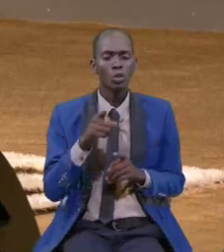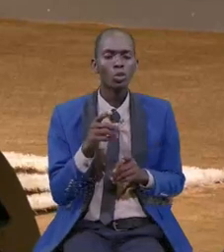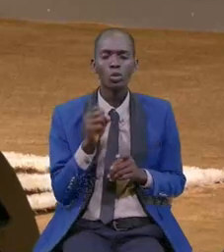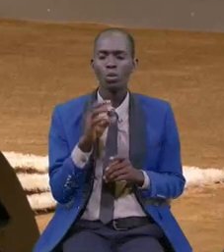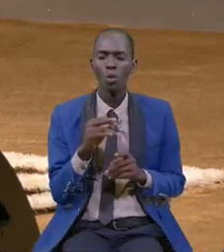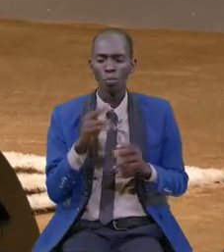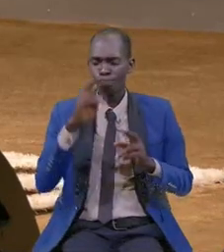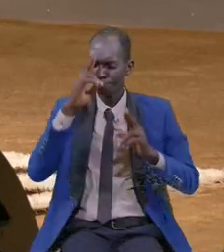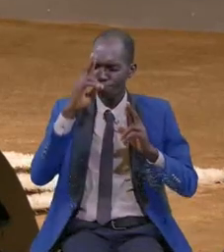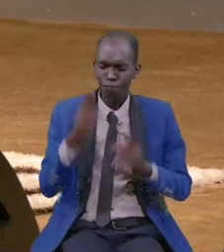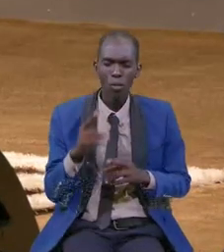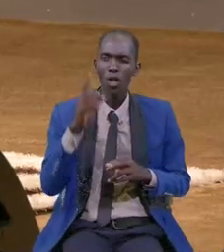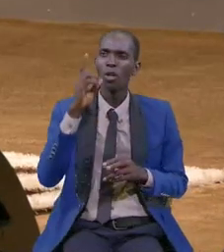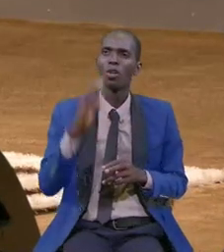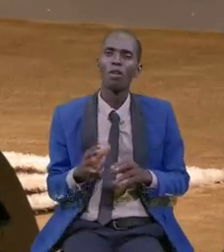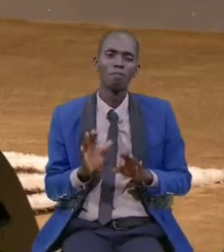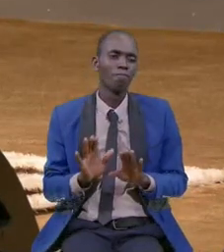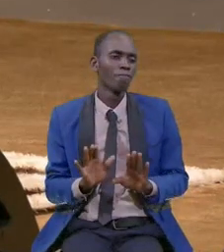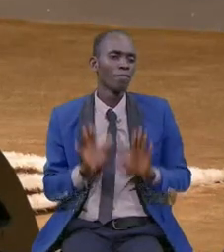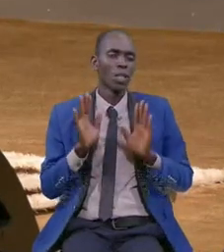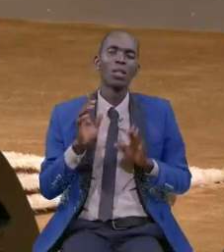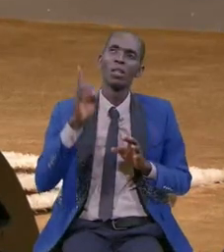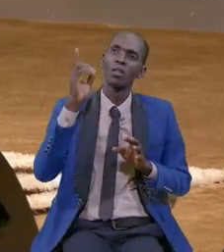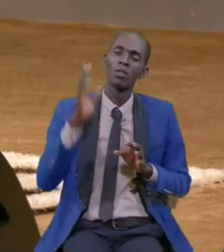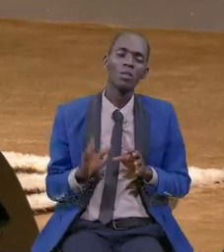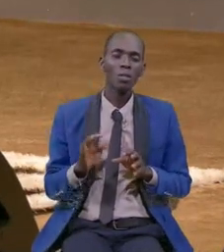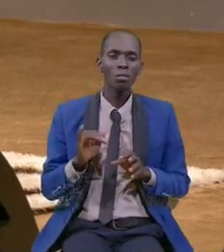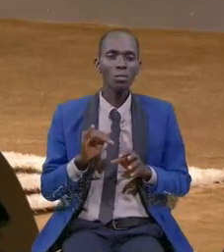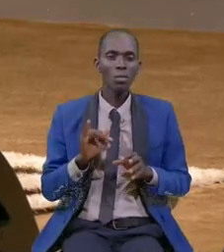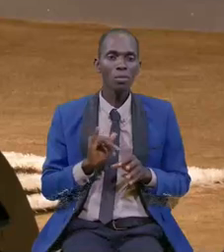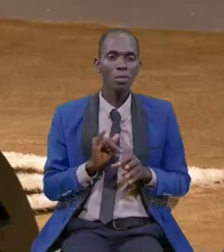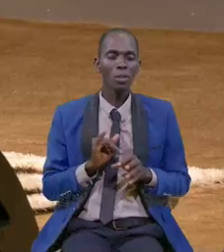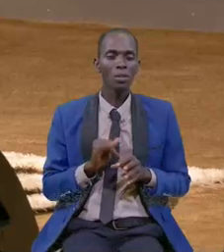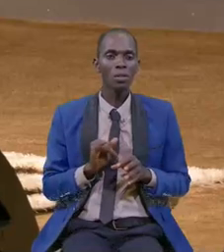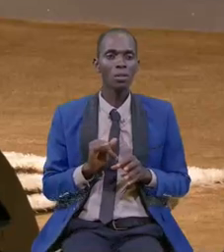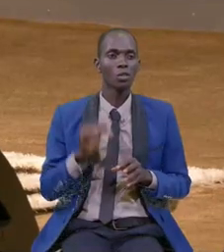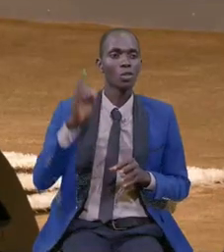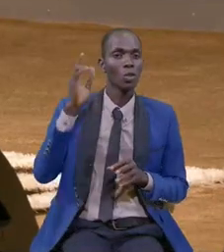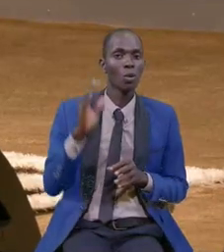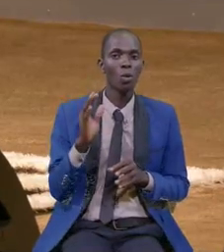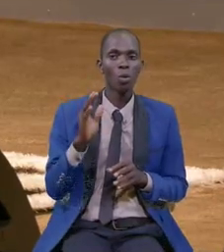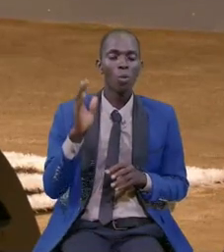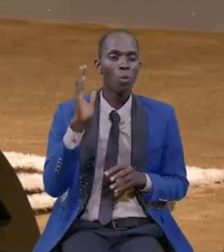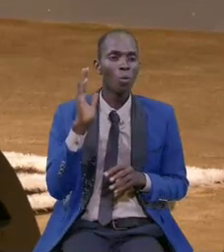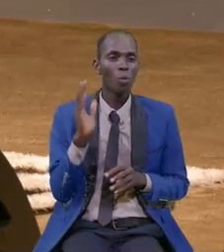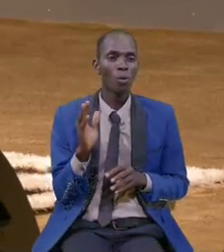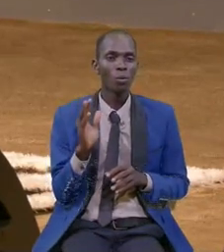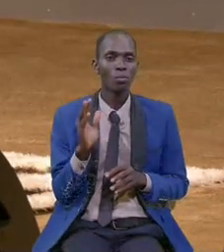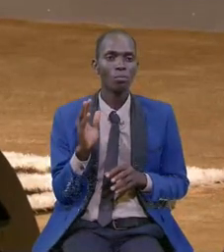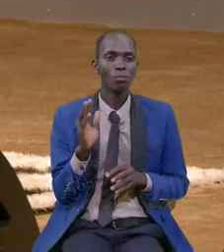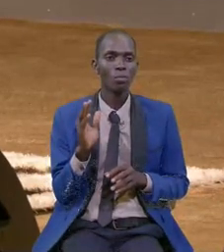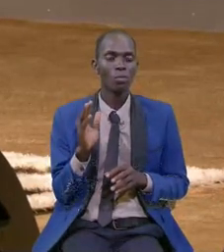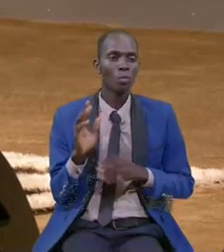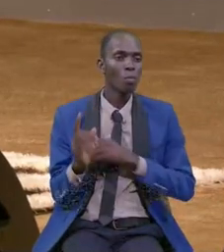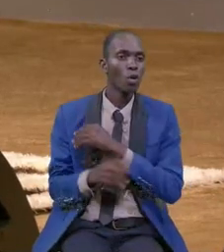Dieu vous honorez Dieu vous croyez en Dieu vous croez dieu que Dieu va punir le péché que les mains se